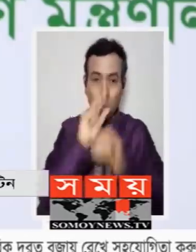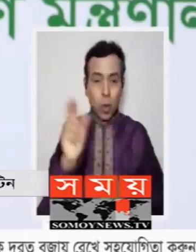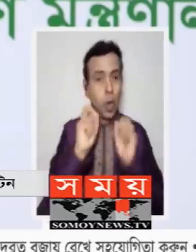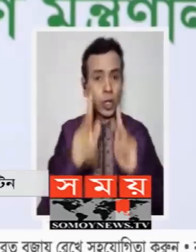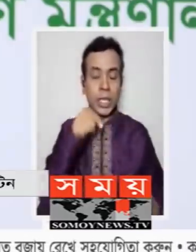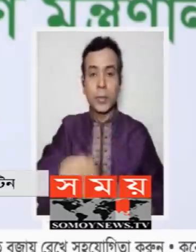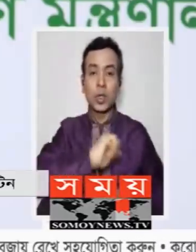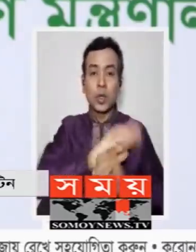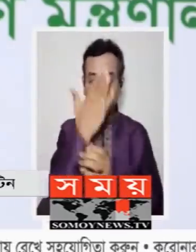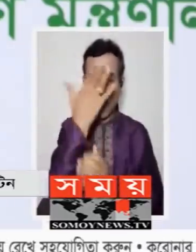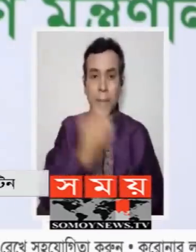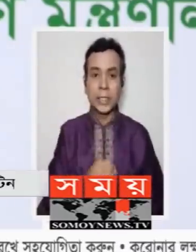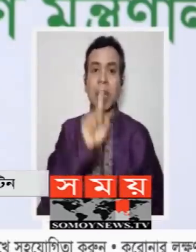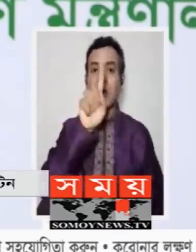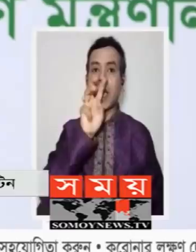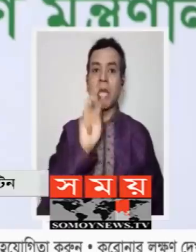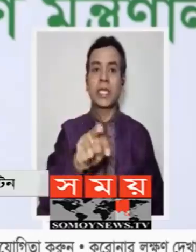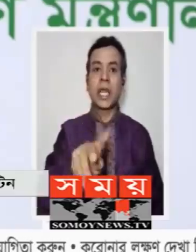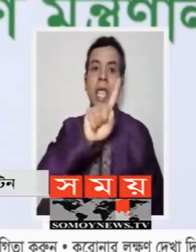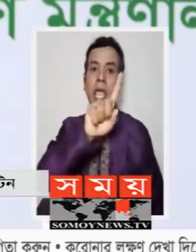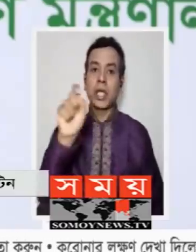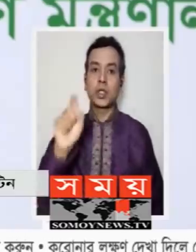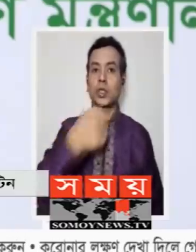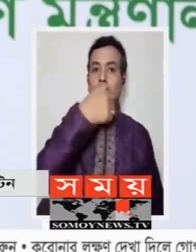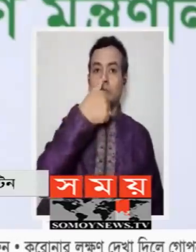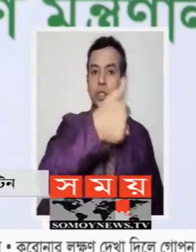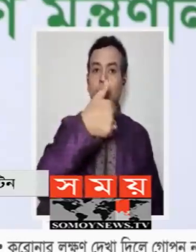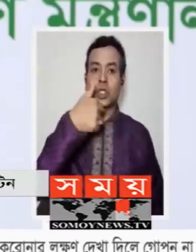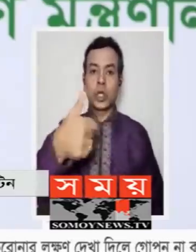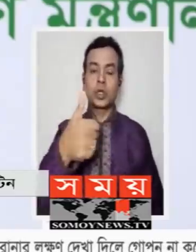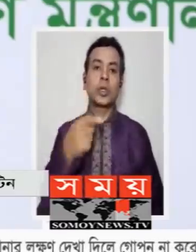নমুনা পরীক্ষা হয়েছে 2,245 জন 24 ঘন্টায় এবং এ পর্যন্ত